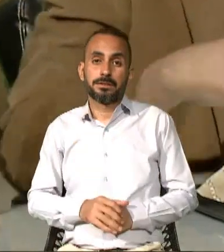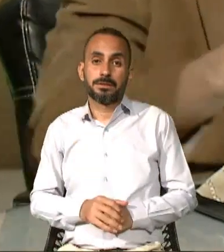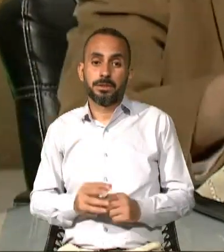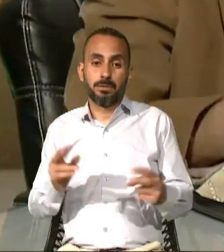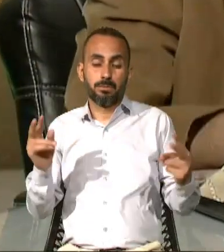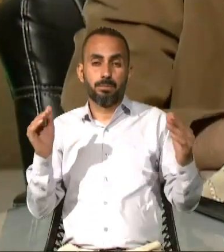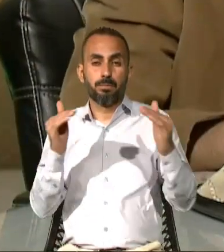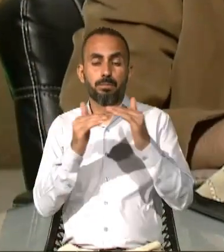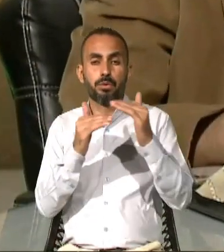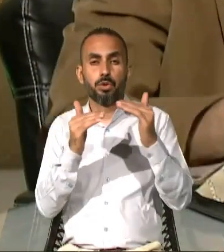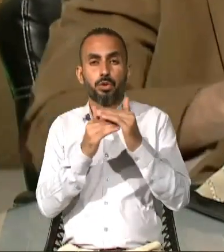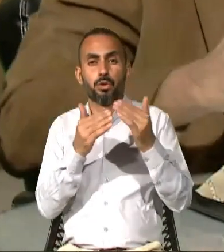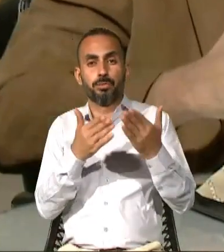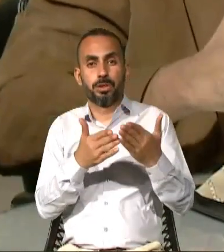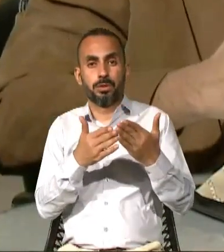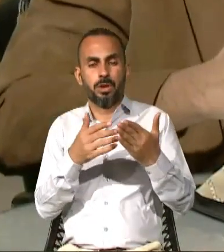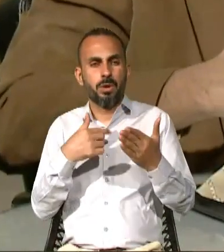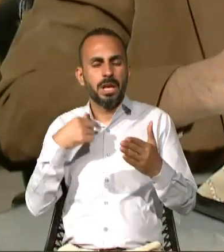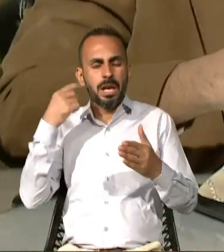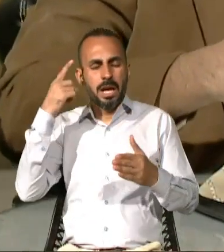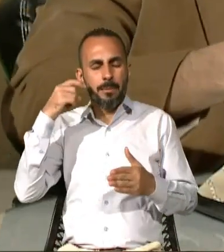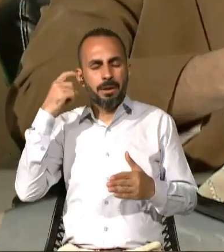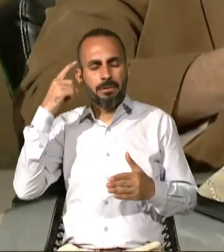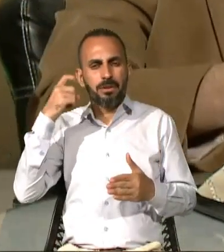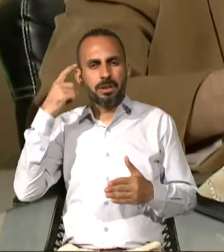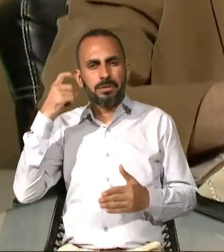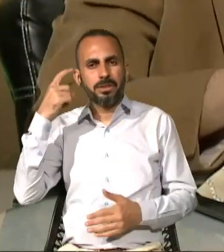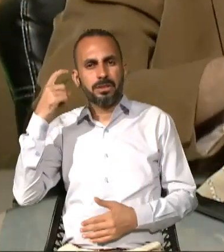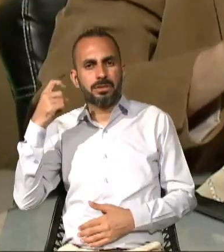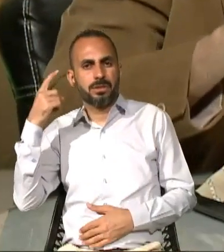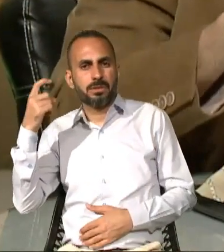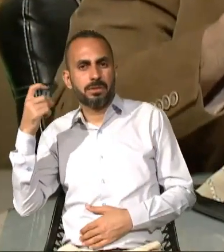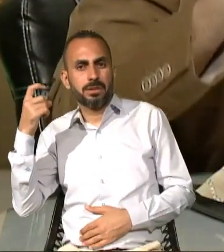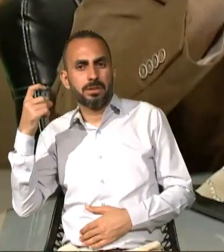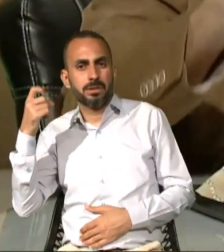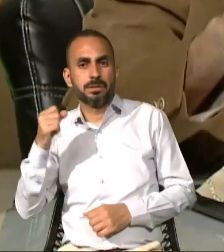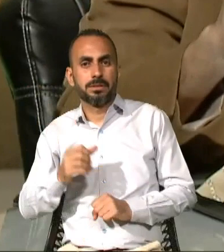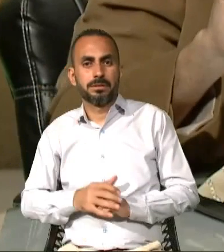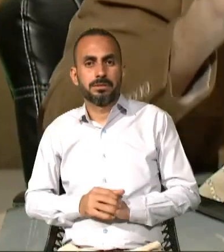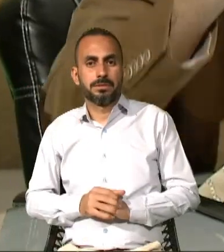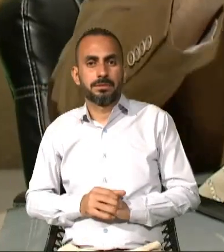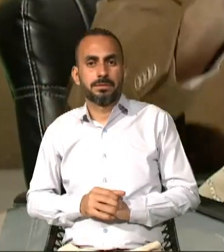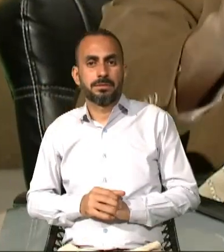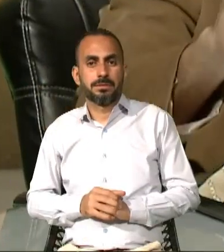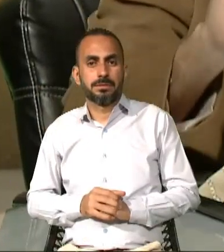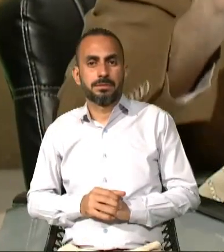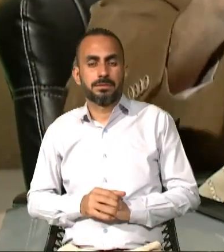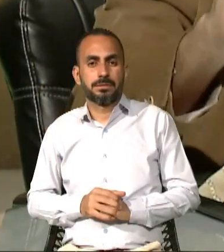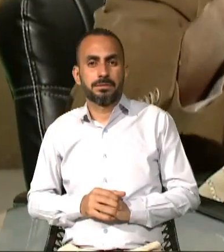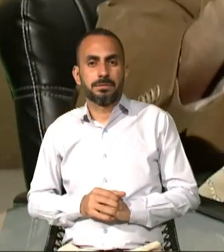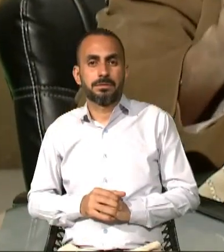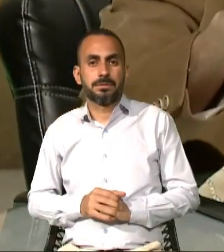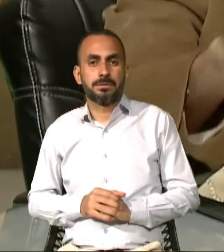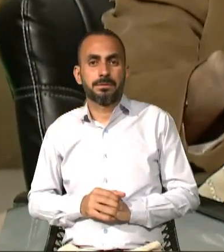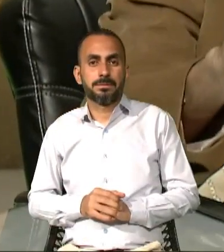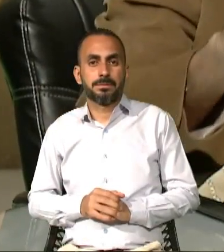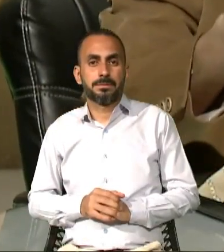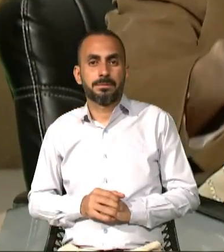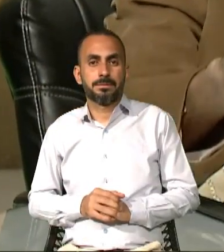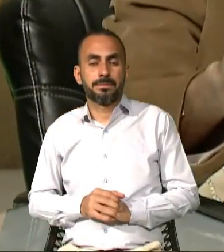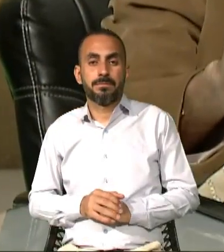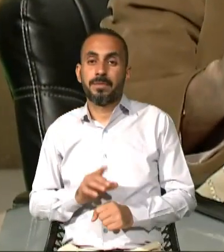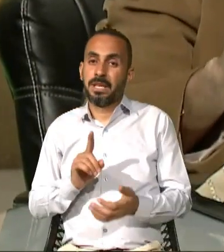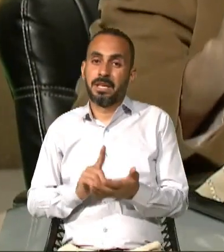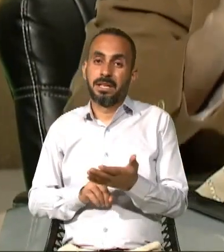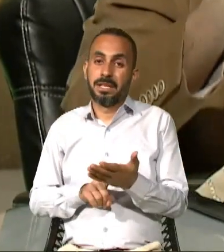اليوم. يعني وانا مشغول فجأة، بدل ما تبقى كل الاحداث دي بتنير وتفتح عيني وتقول ان مجيء الرب